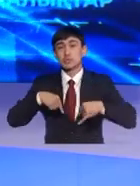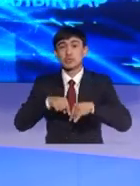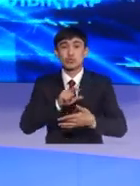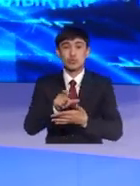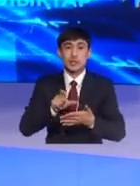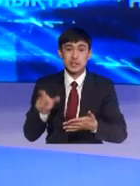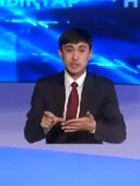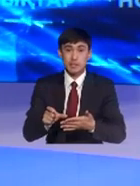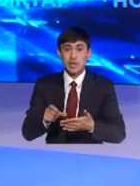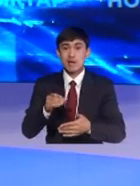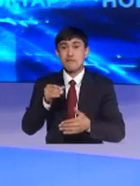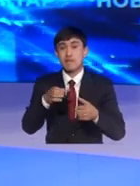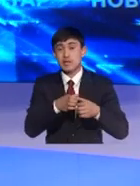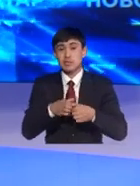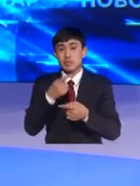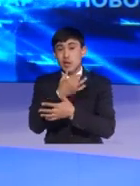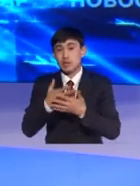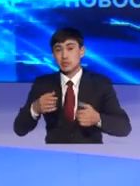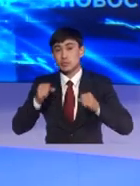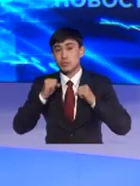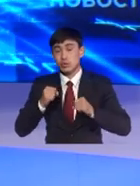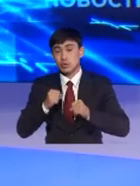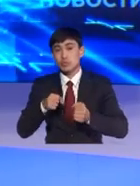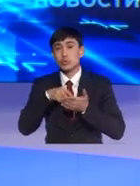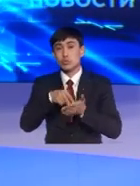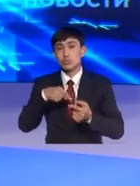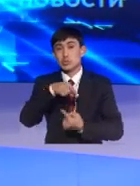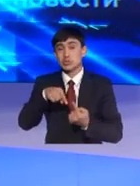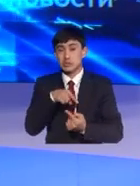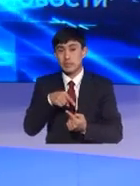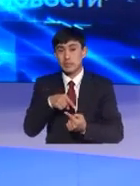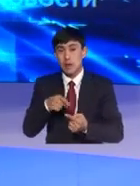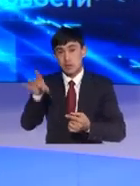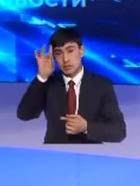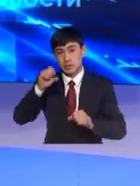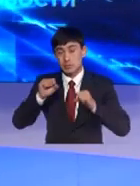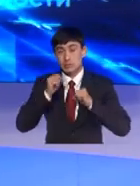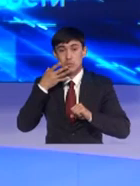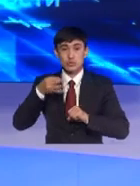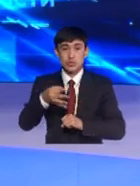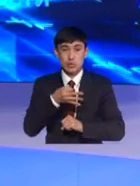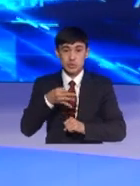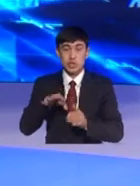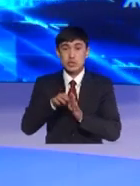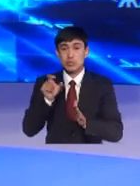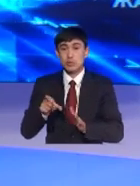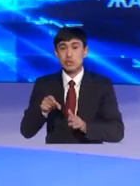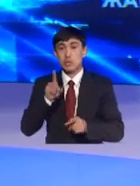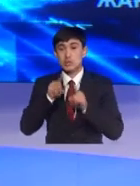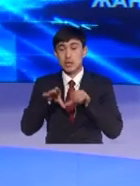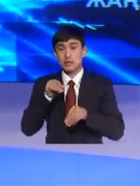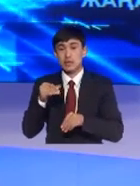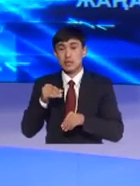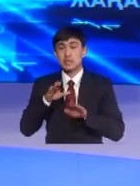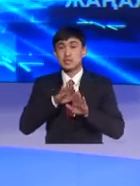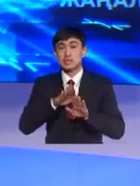общественники, журналисты, представители федерации по разным видам спорта и турбизнеса, прославленные атлеты Алматинской области и депутаты